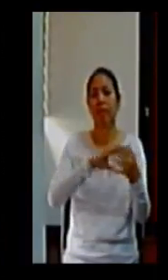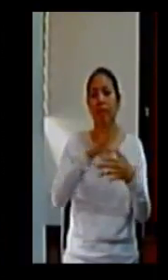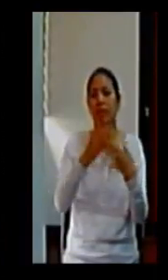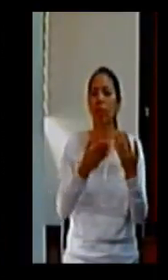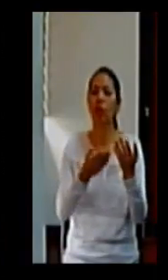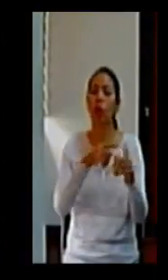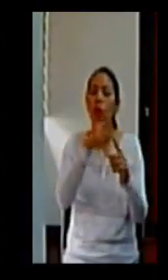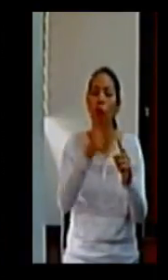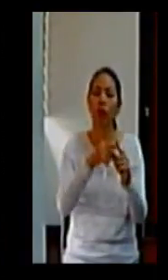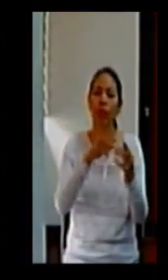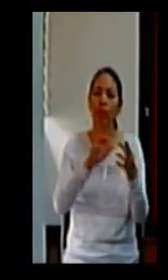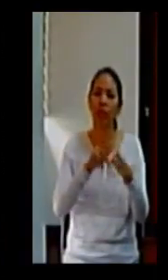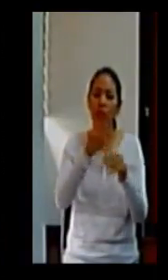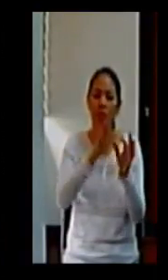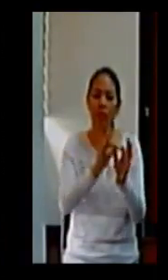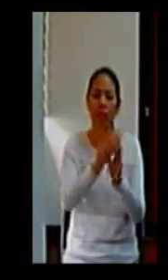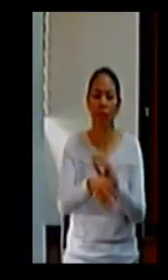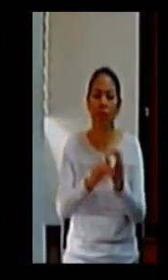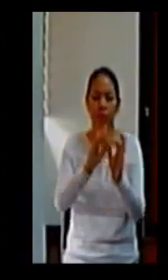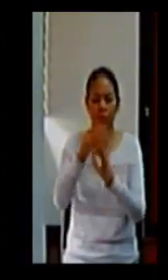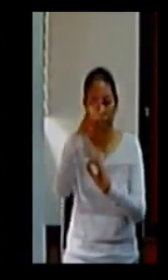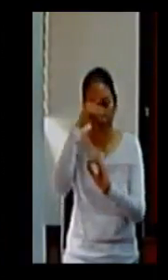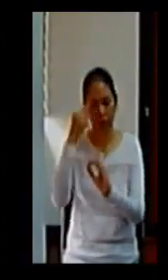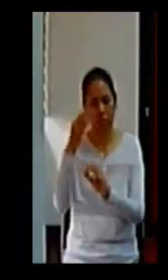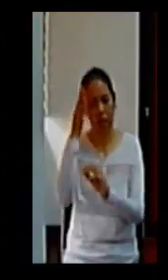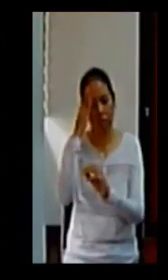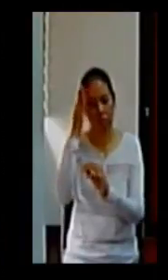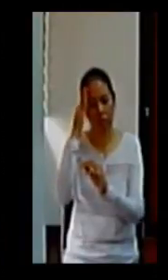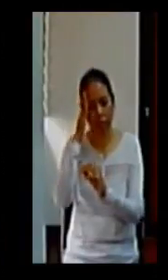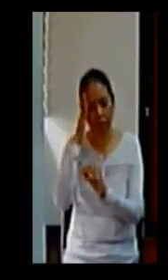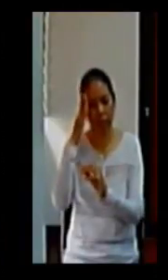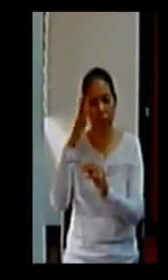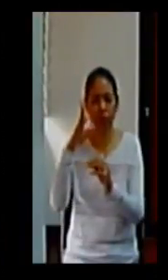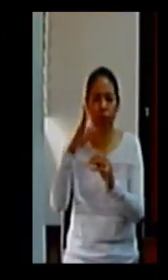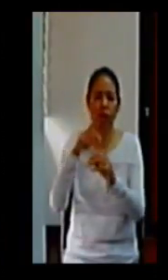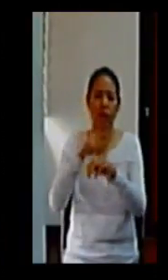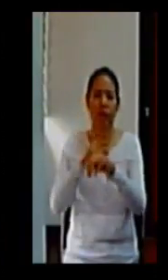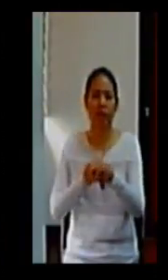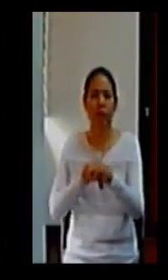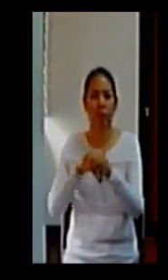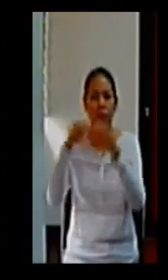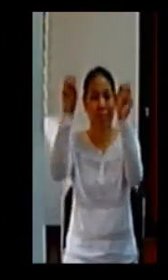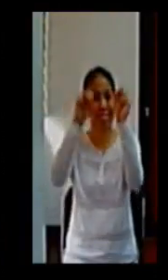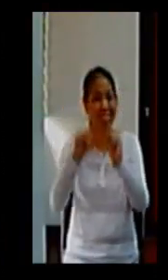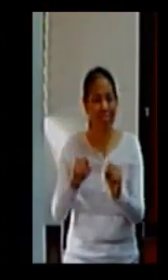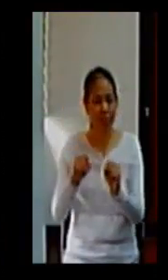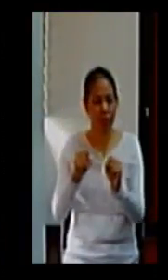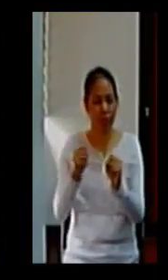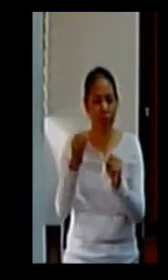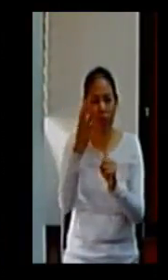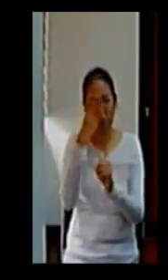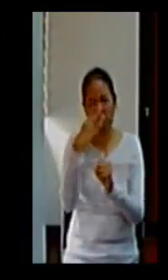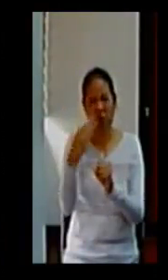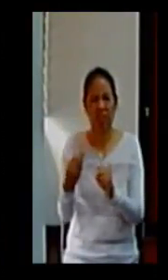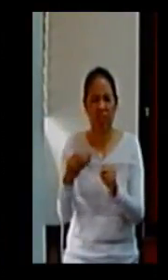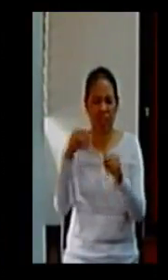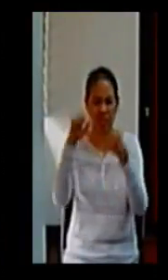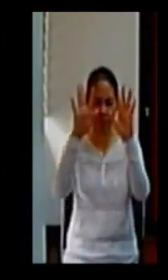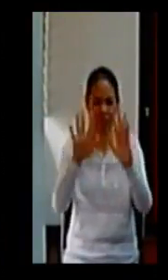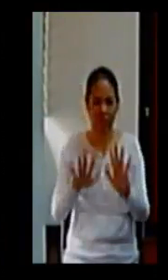alam namin na maganda ang panahon. Konti lang ang ulan. So nagtatanim kami sa buwan na